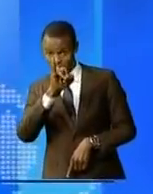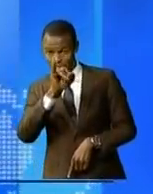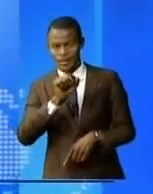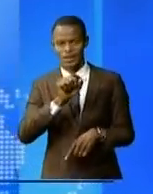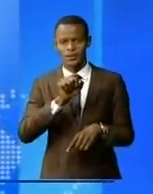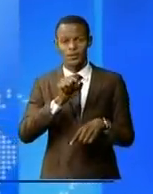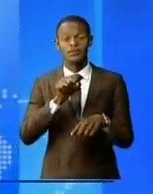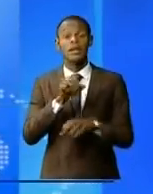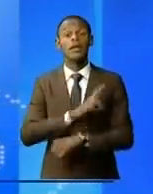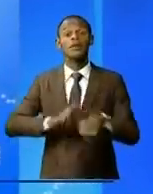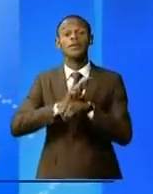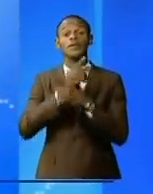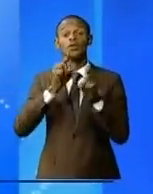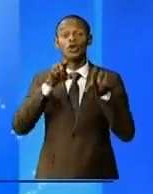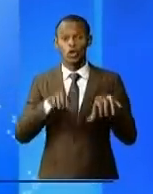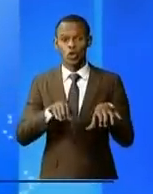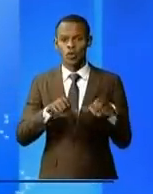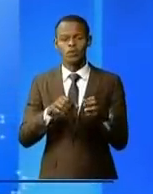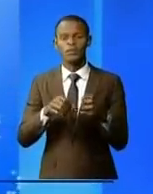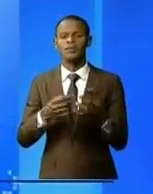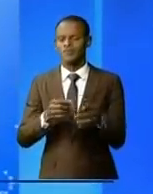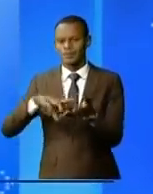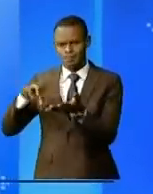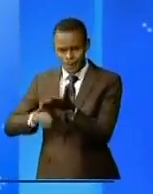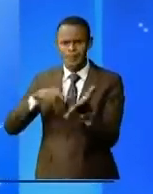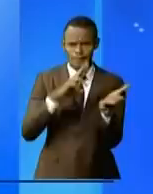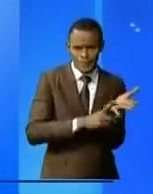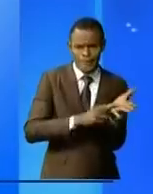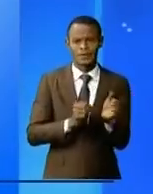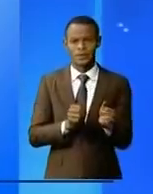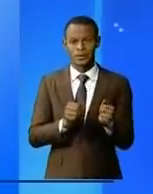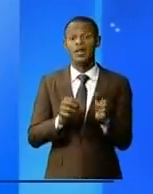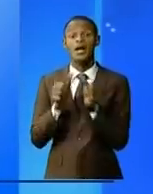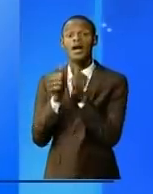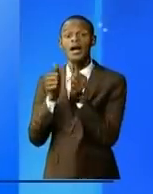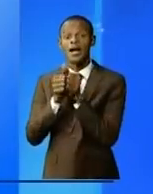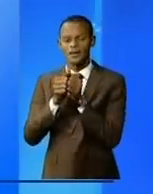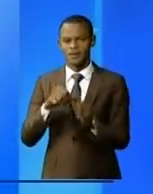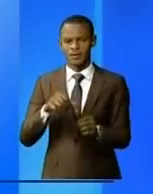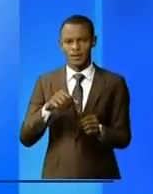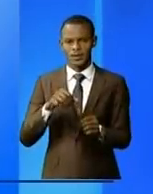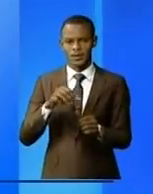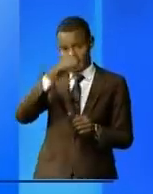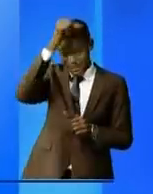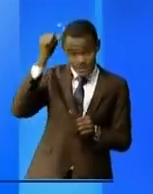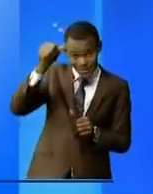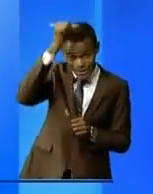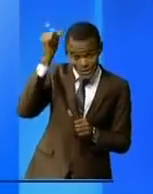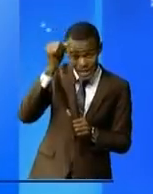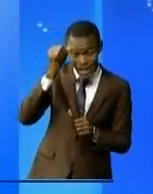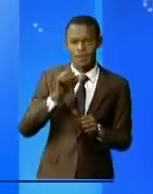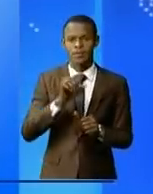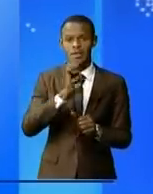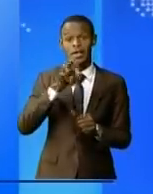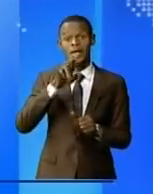accords de partenariat win-win avec les Émirats arabes unis. Parmi les secteurs concernés dans ces accords figurent les domaines des